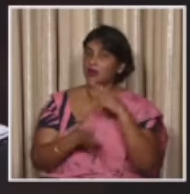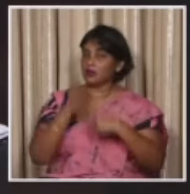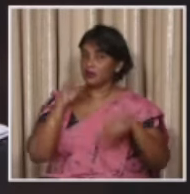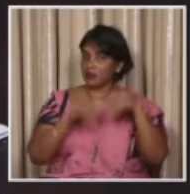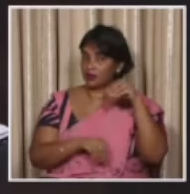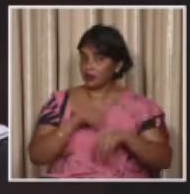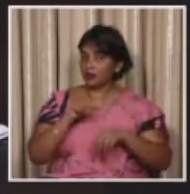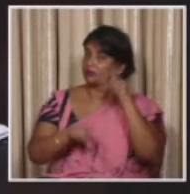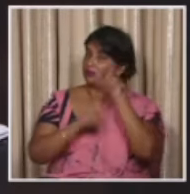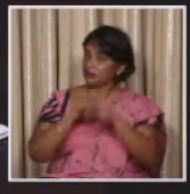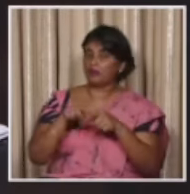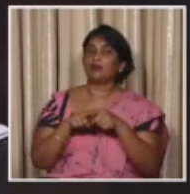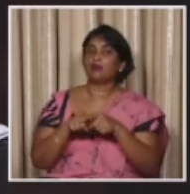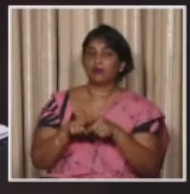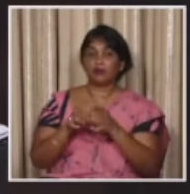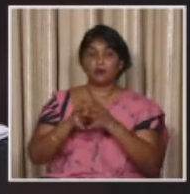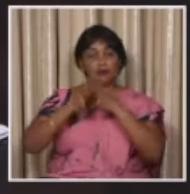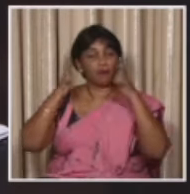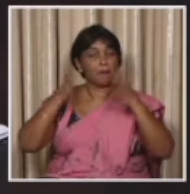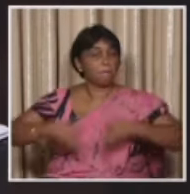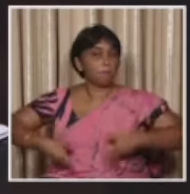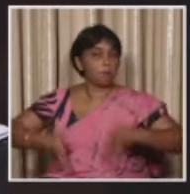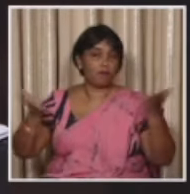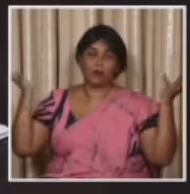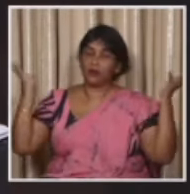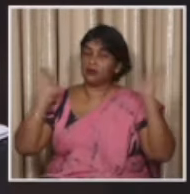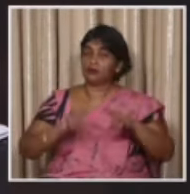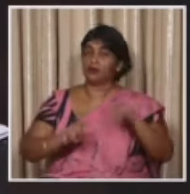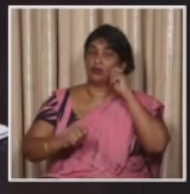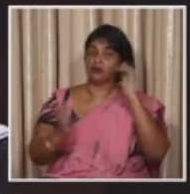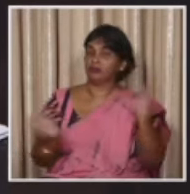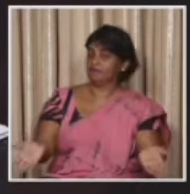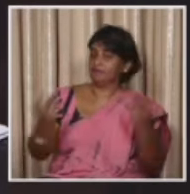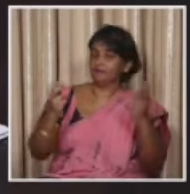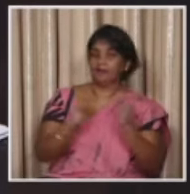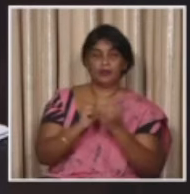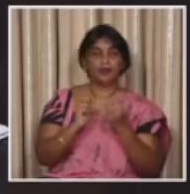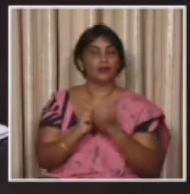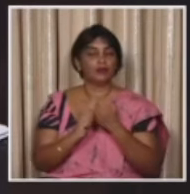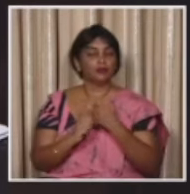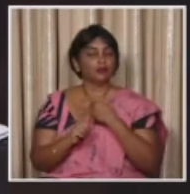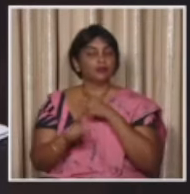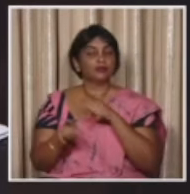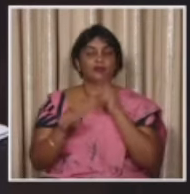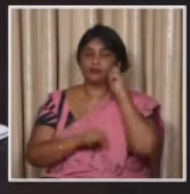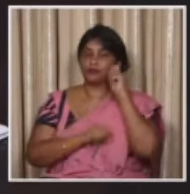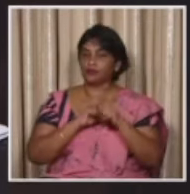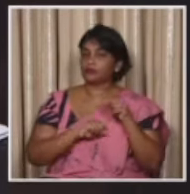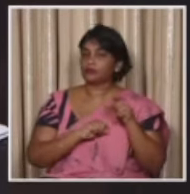දේශපාලන දහරාව මහා පාරට බැහැලා මිනිස්සු කුලප්පු කරලා මිනිස්සුන්